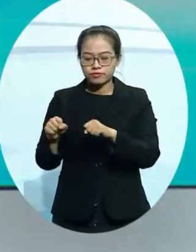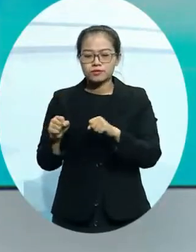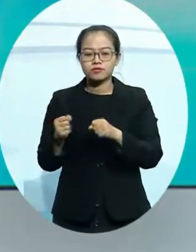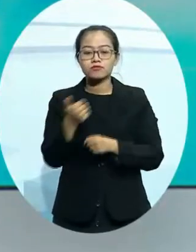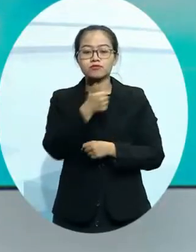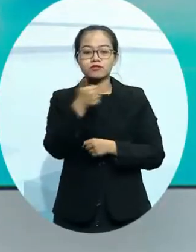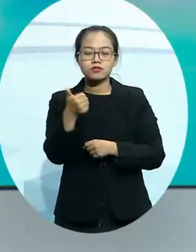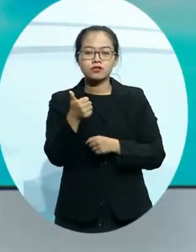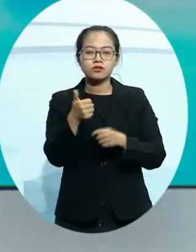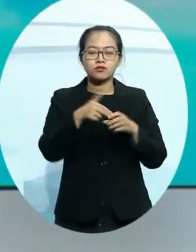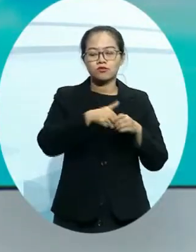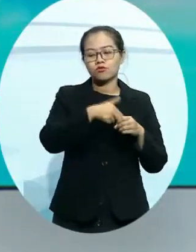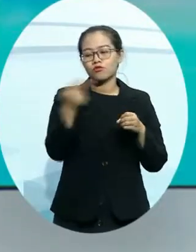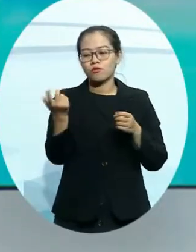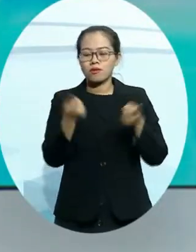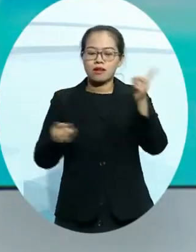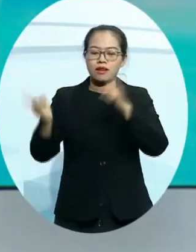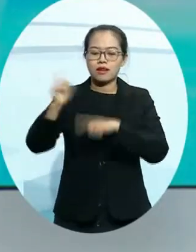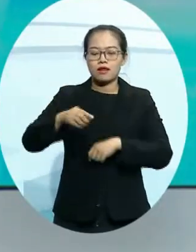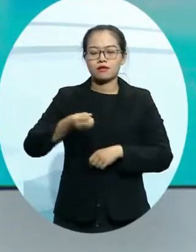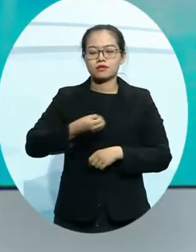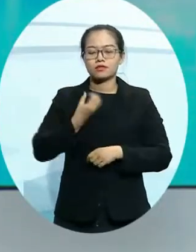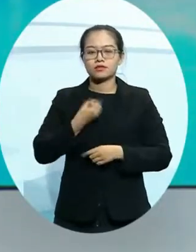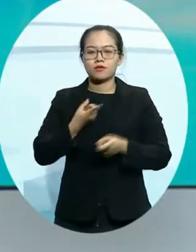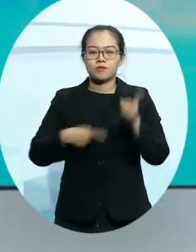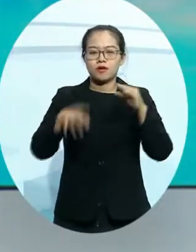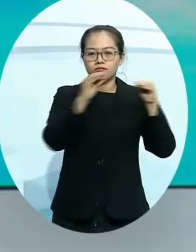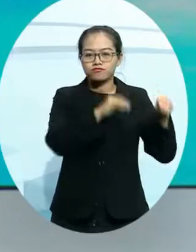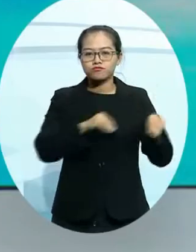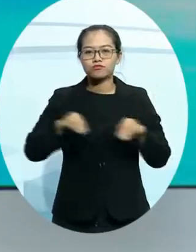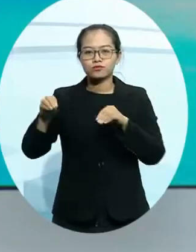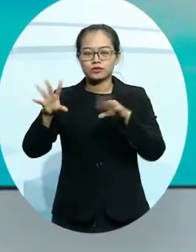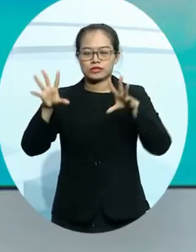áp lực cho 5 quốc gia tuyến đầu của khối về tiếp nhận người di cư.